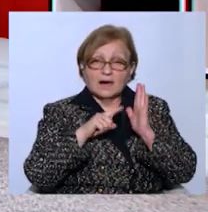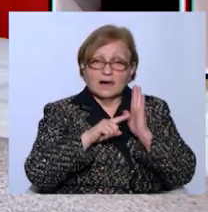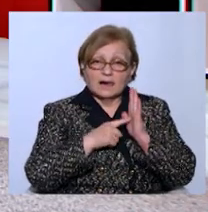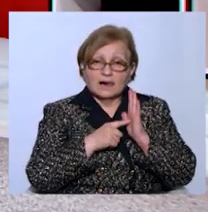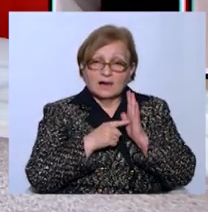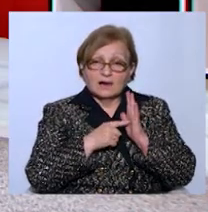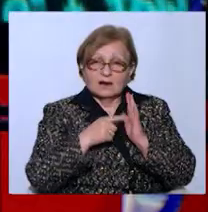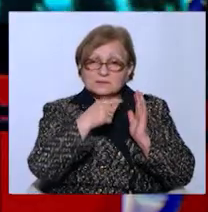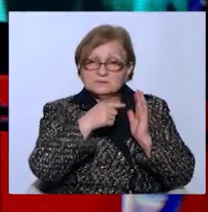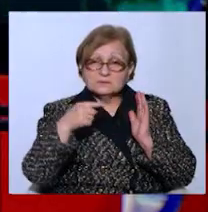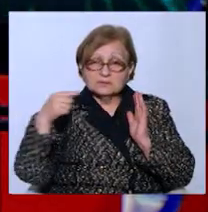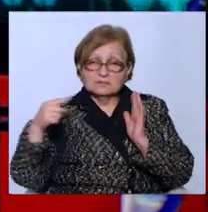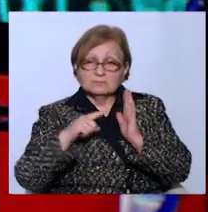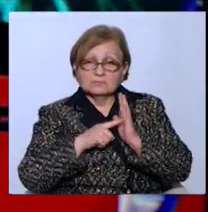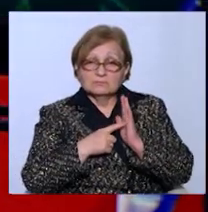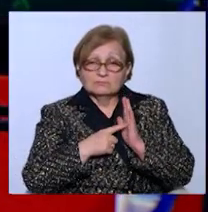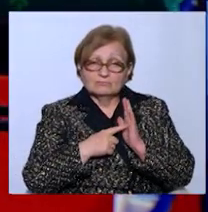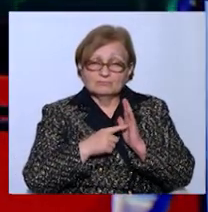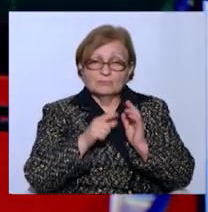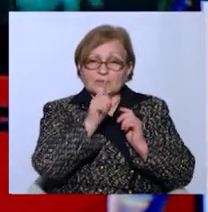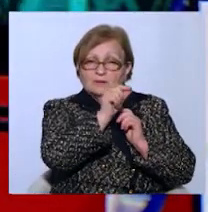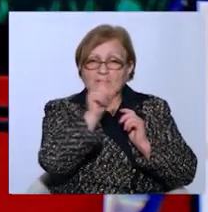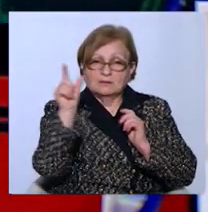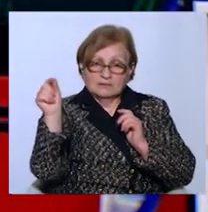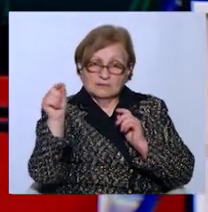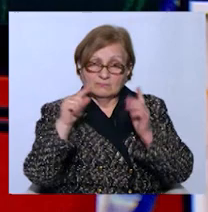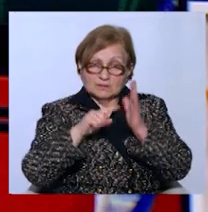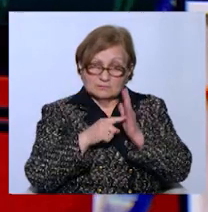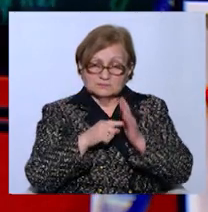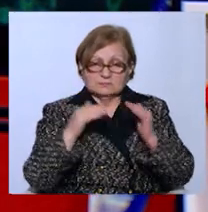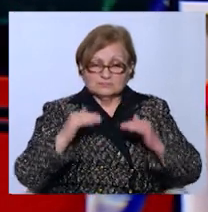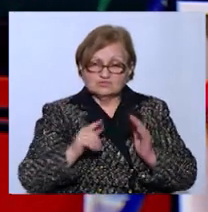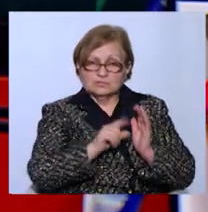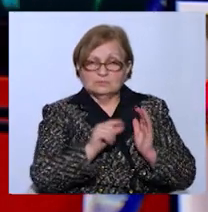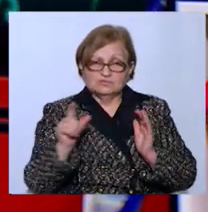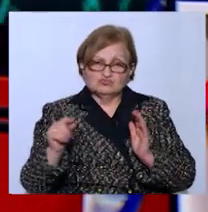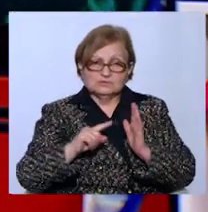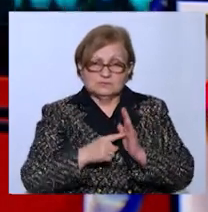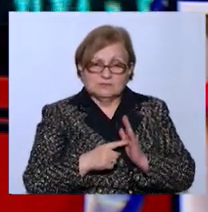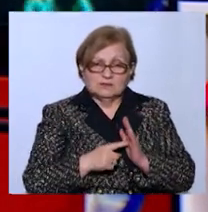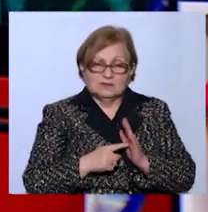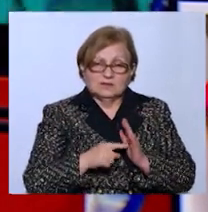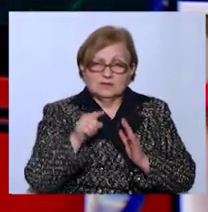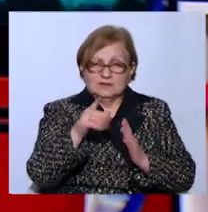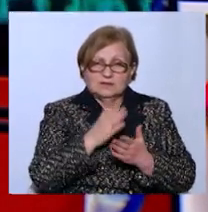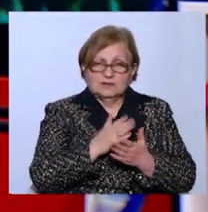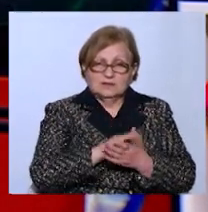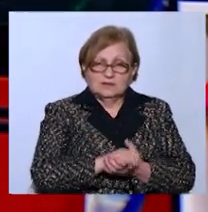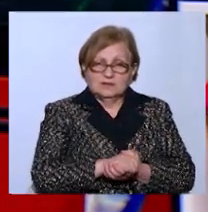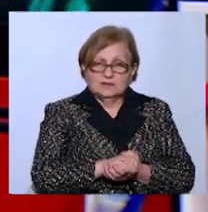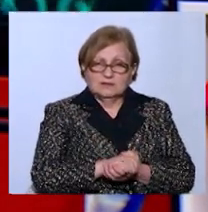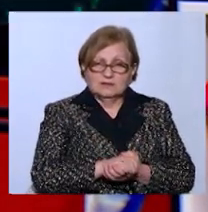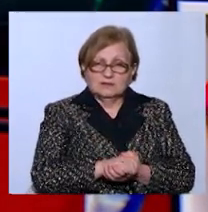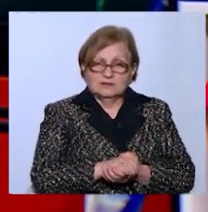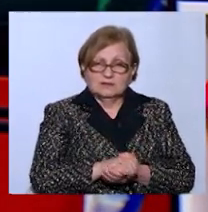რომ წილადი წილადზე რო გამრავლდება მრიცხველი მრიცხველზე მნიშვნელი მნიშვნელზე ეს არის